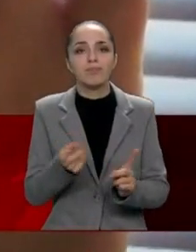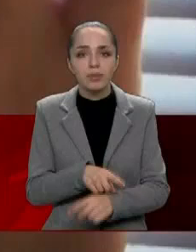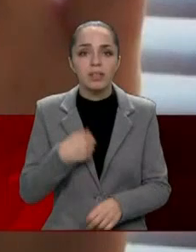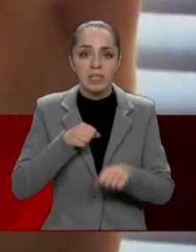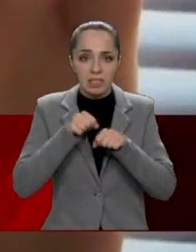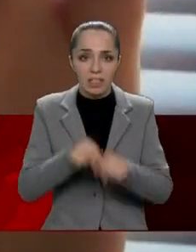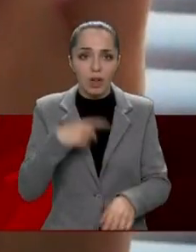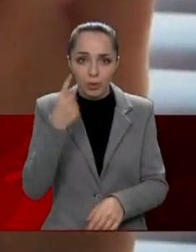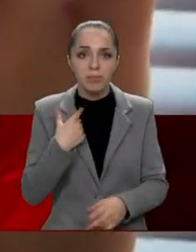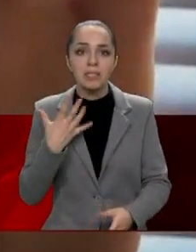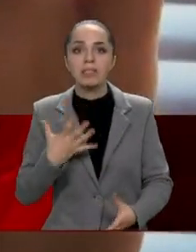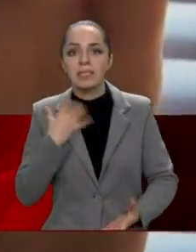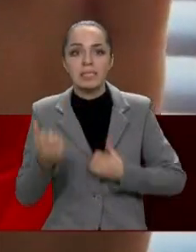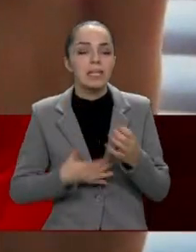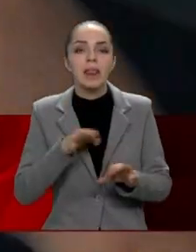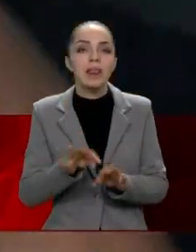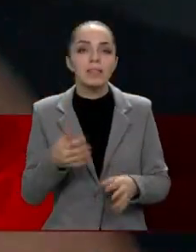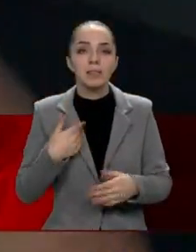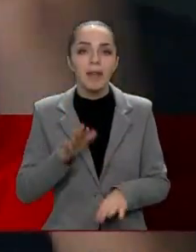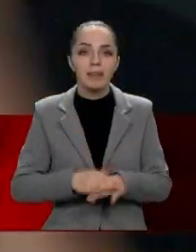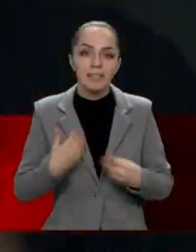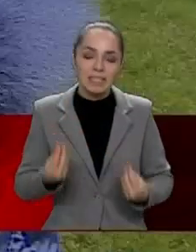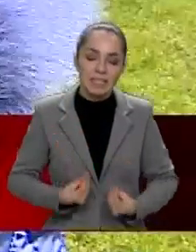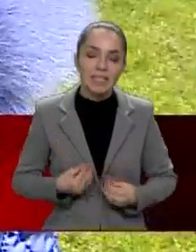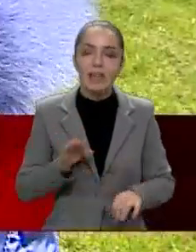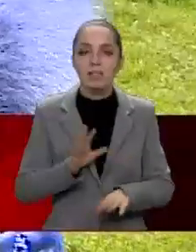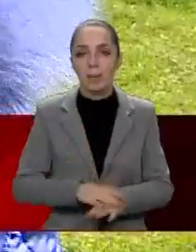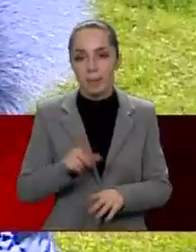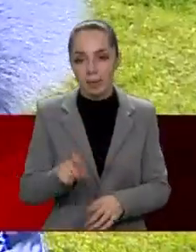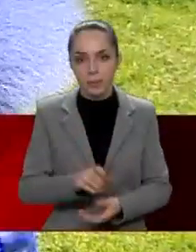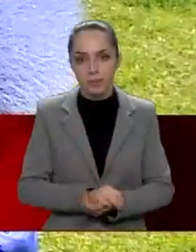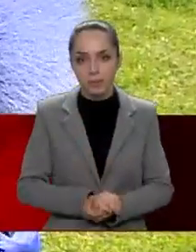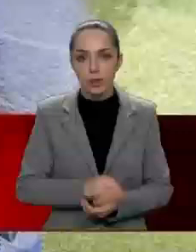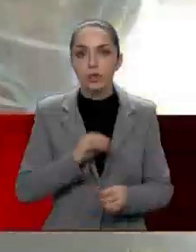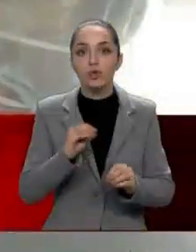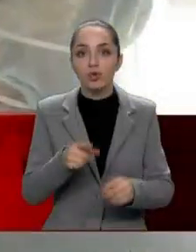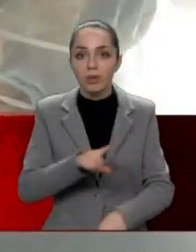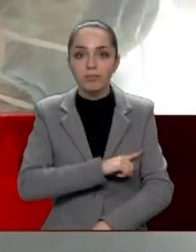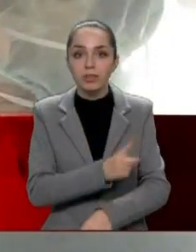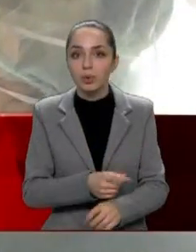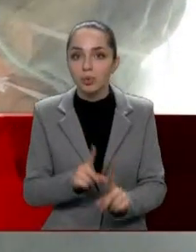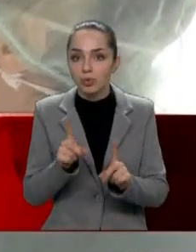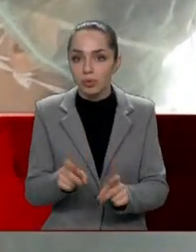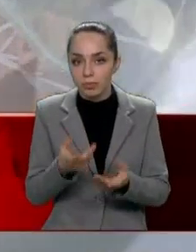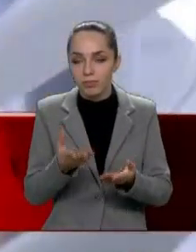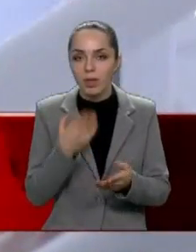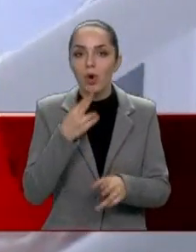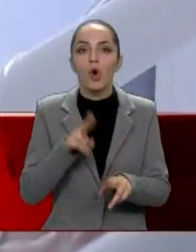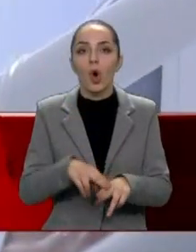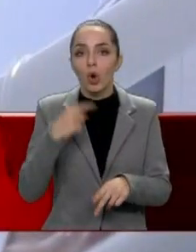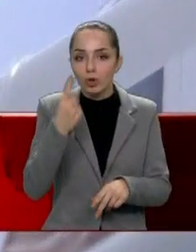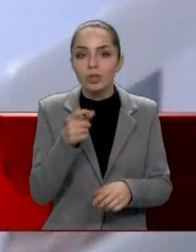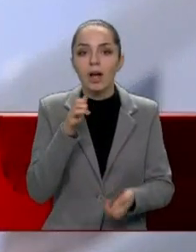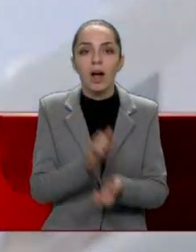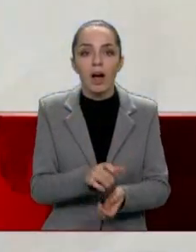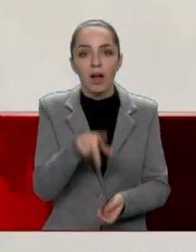stresi nasıl yönetebilirim diye sordu. Çocukların bağışıklıkları da ne kadar güçlü? Korona nedeniyle hastanede yatan